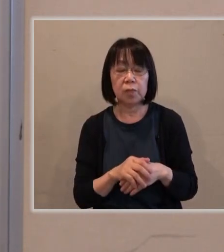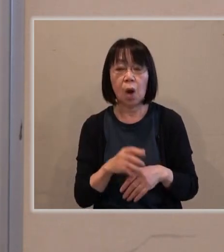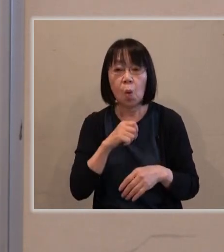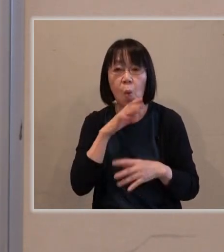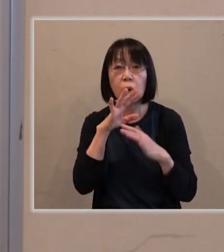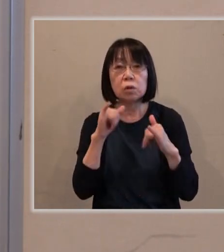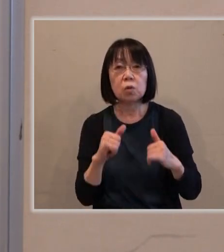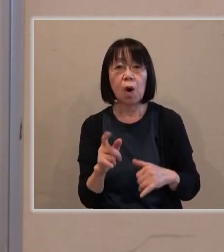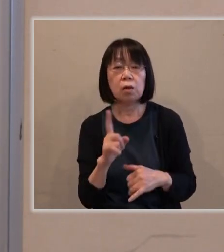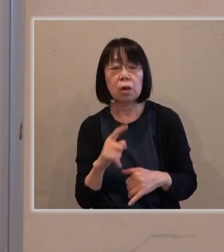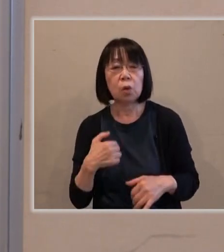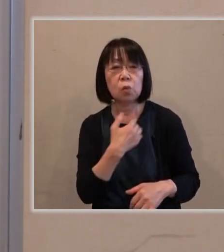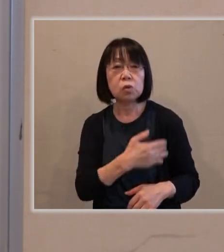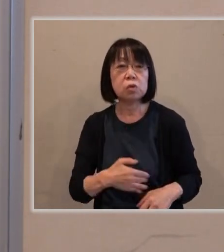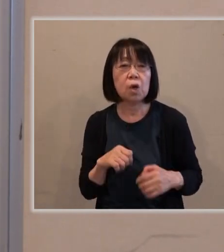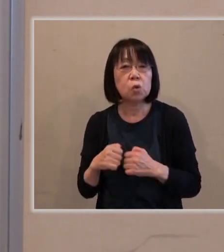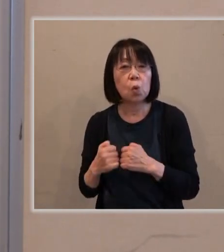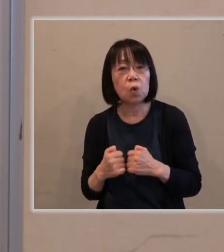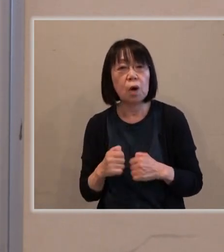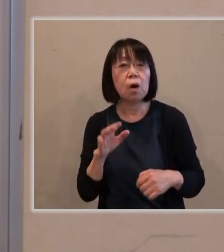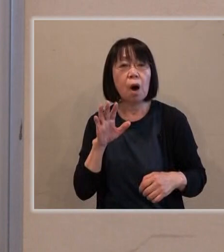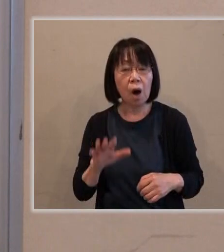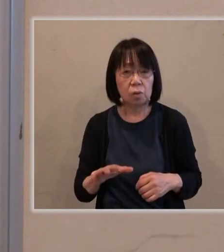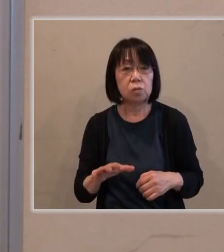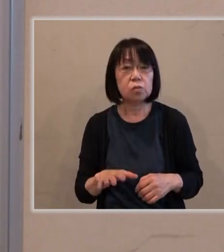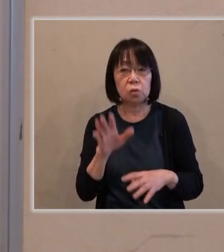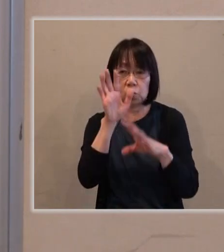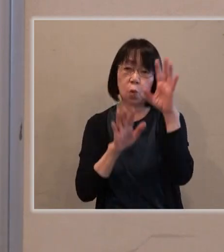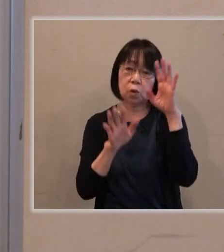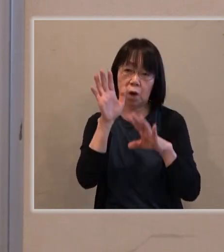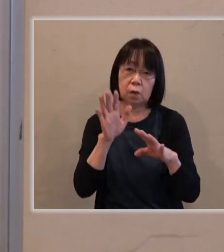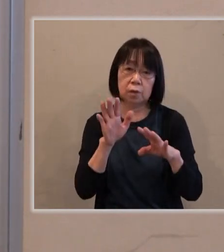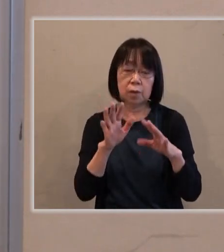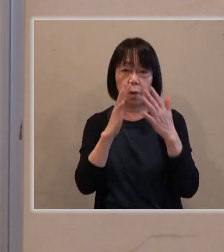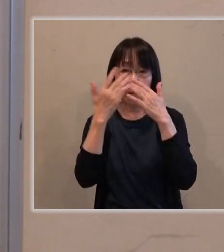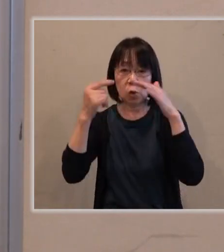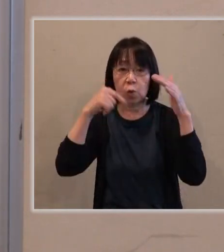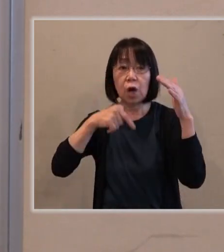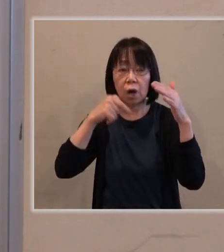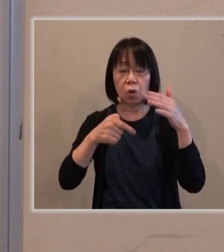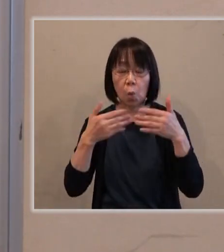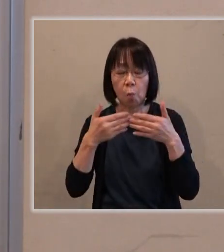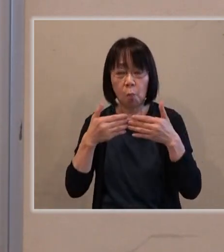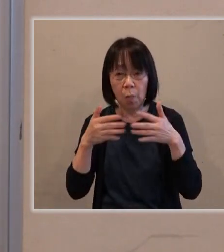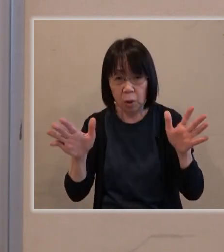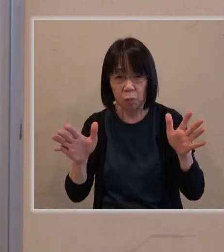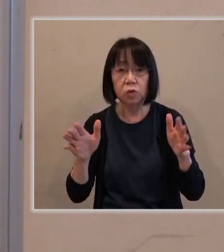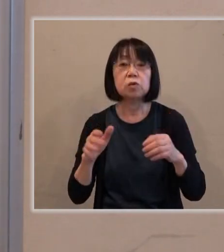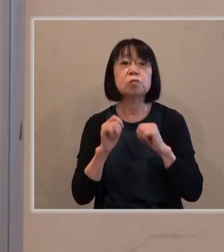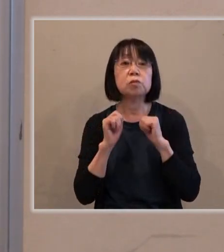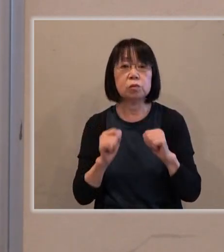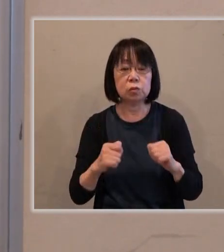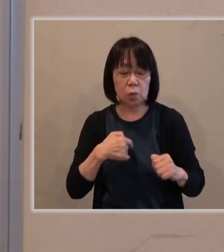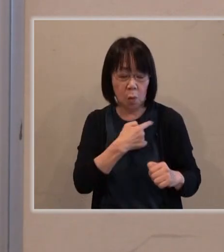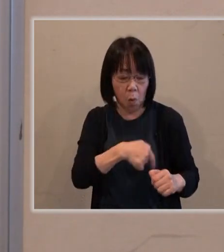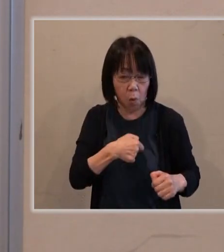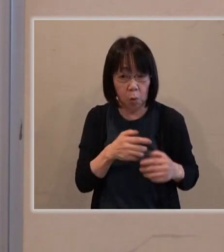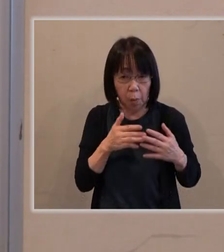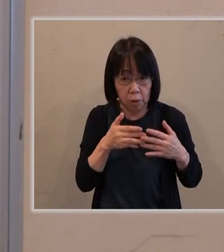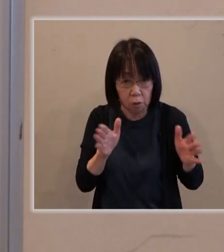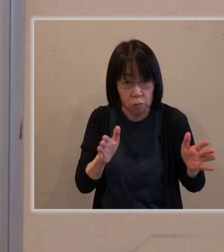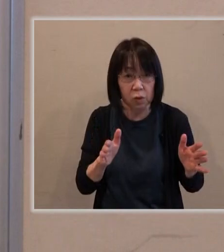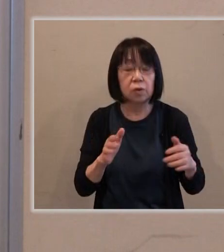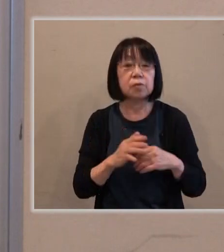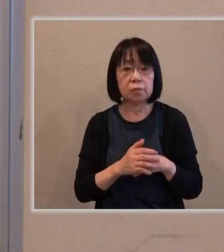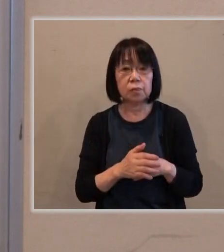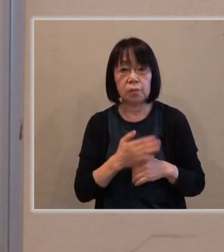代なんですよ。だから街の中のバリアをなくすとか、あと人の心のバリアフリーが不可欠になってくる。だからオリンピ